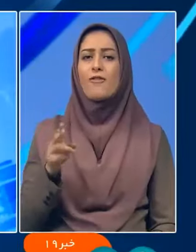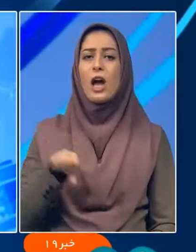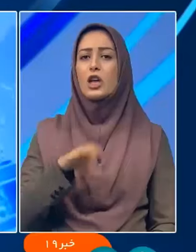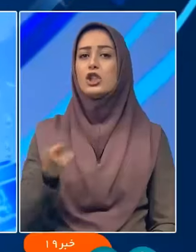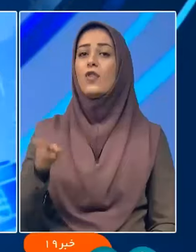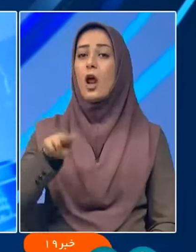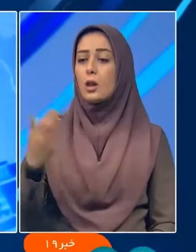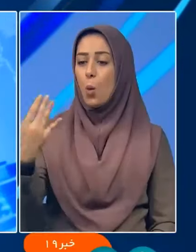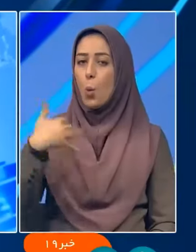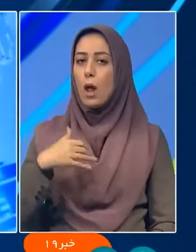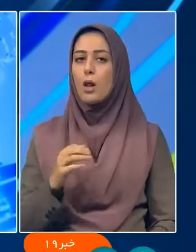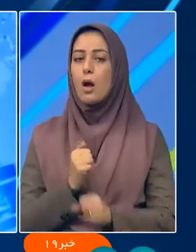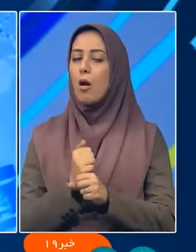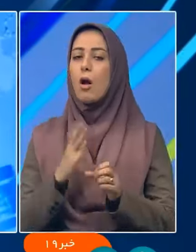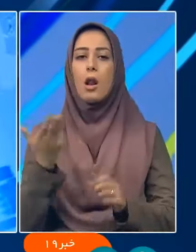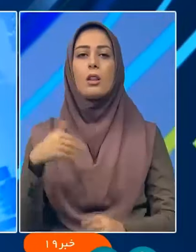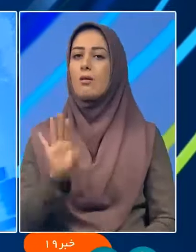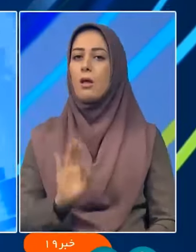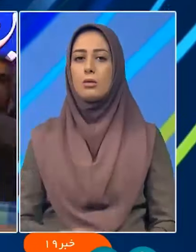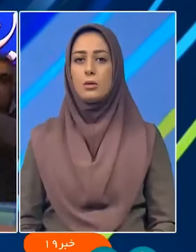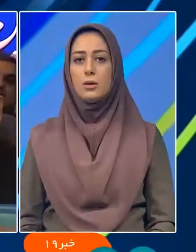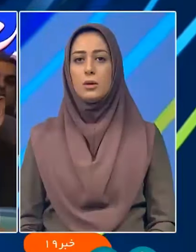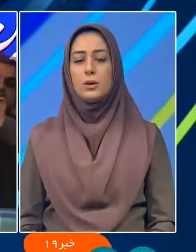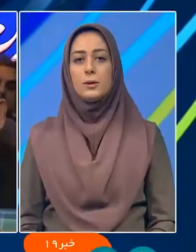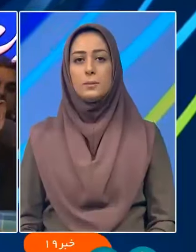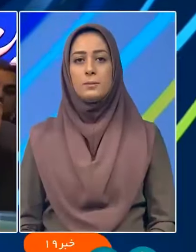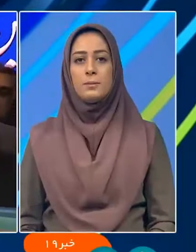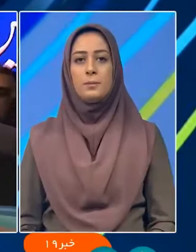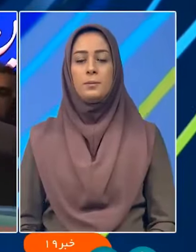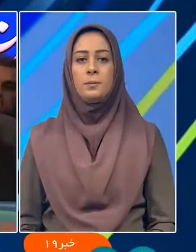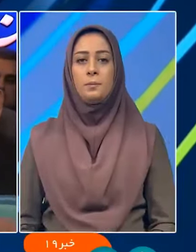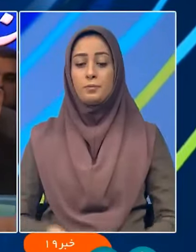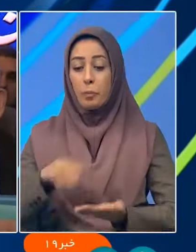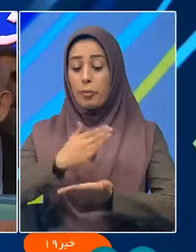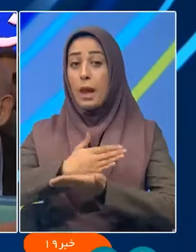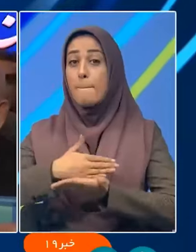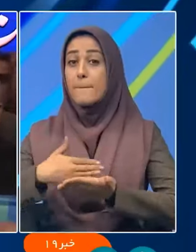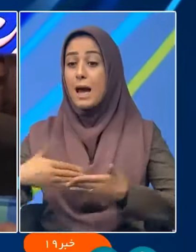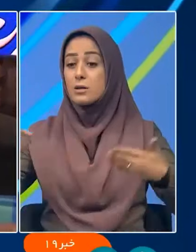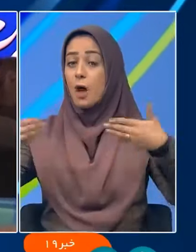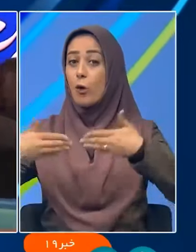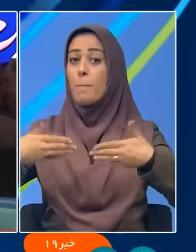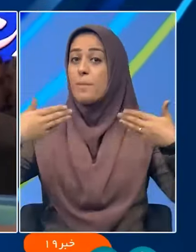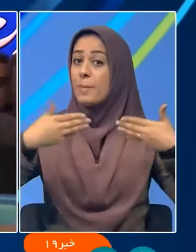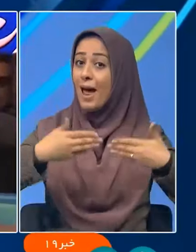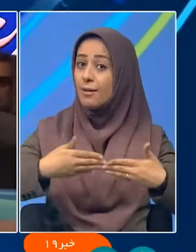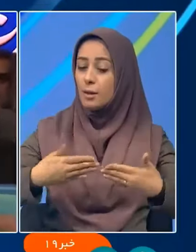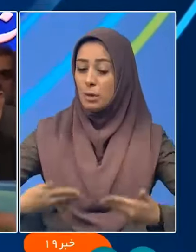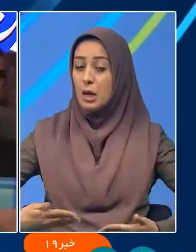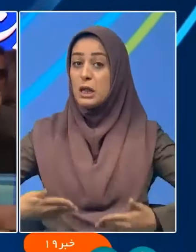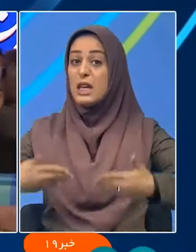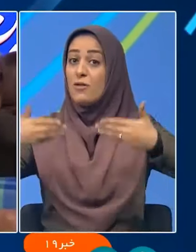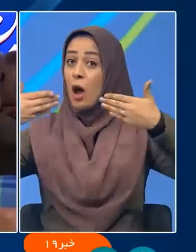اتباع عنوان کرد. در مرزها موضوع انسداد مرز، احداث دیوار